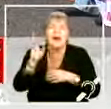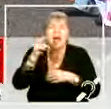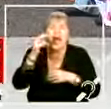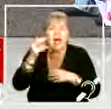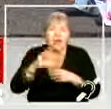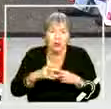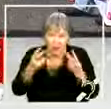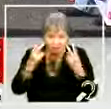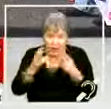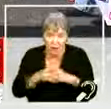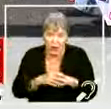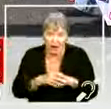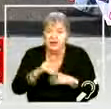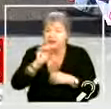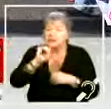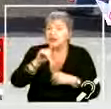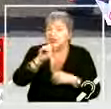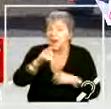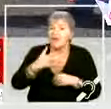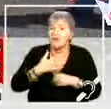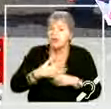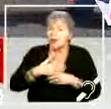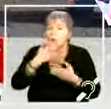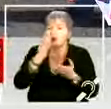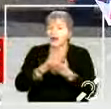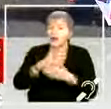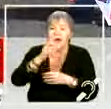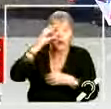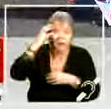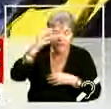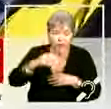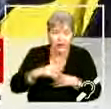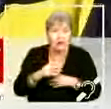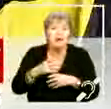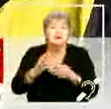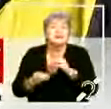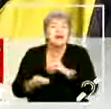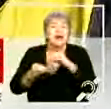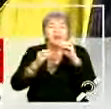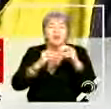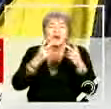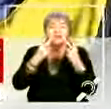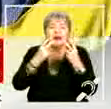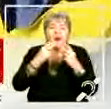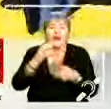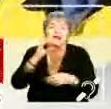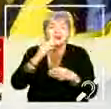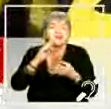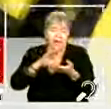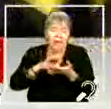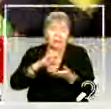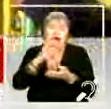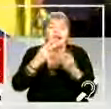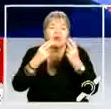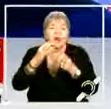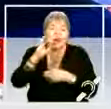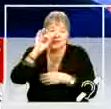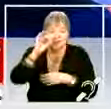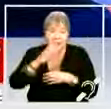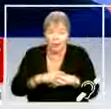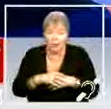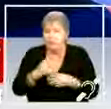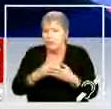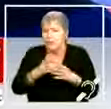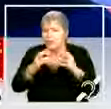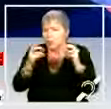euro, iar ei vor, prin hotărâri de guvern succesive, să le treacă valoare zero. Pentru marea majoritate